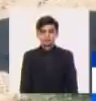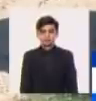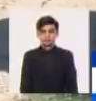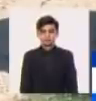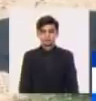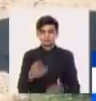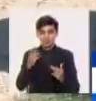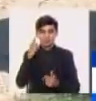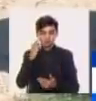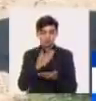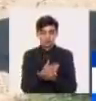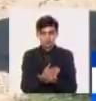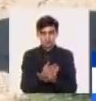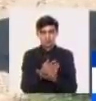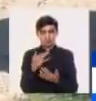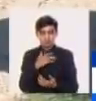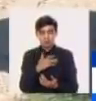Семейатрдан естіп отырмыз ғой, жан жақта.